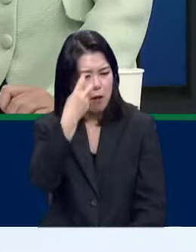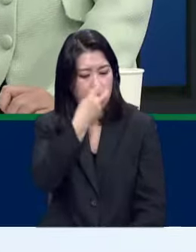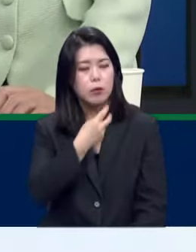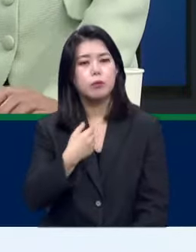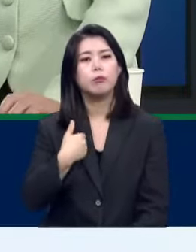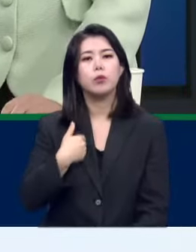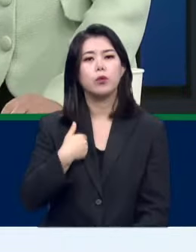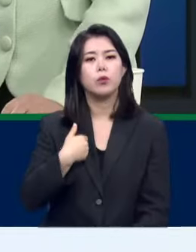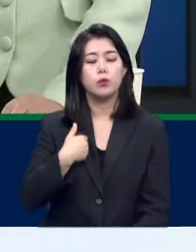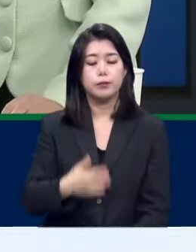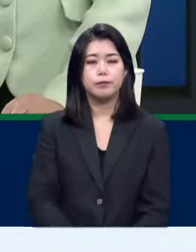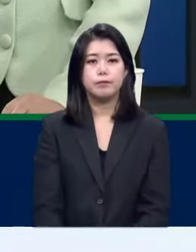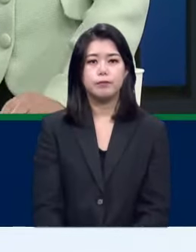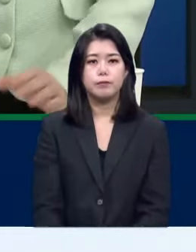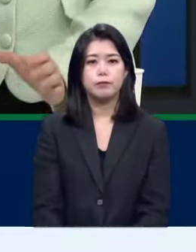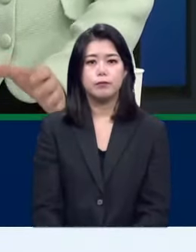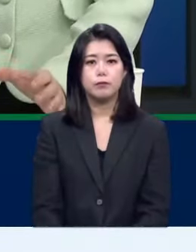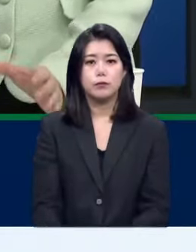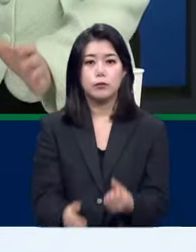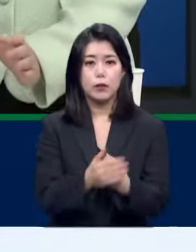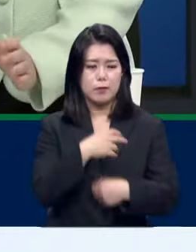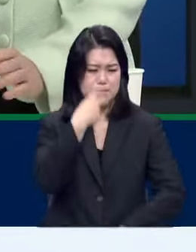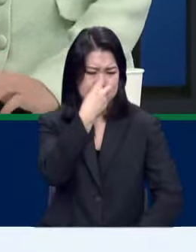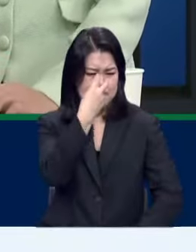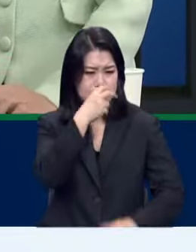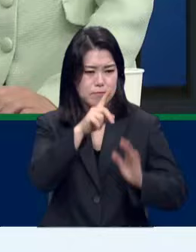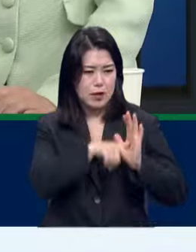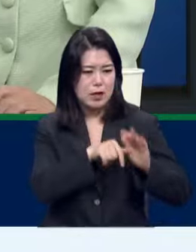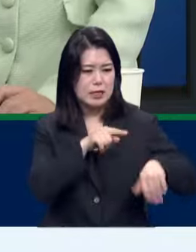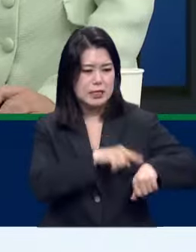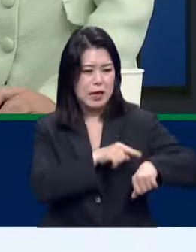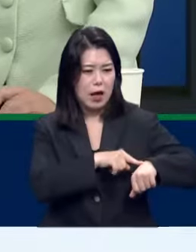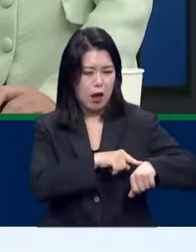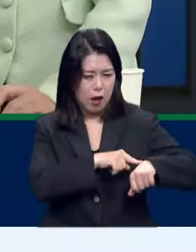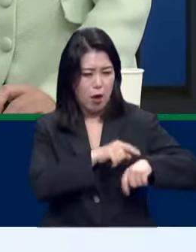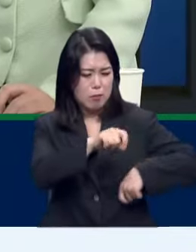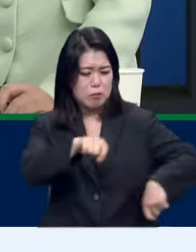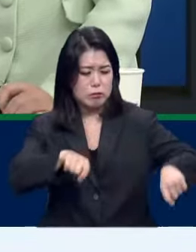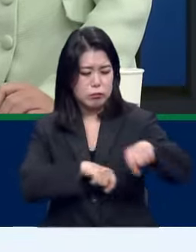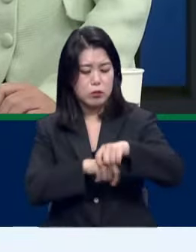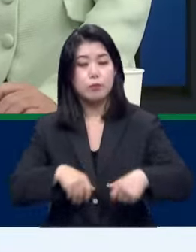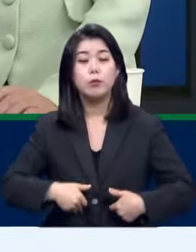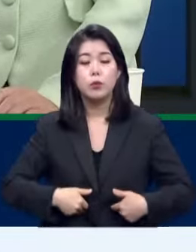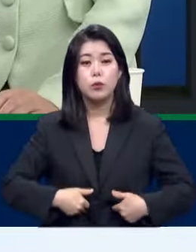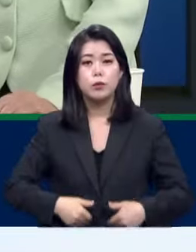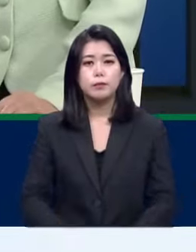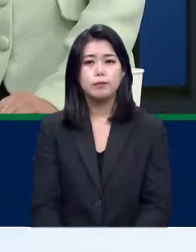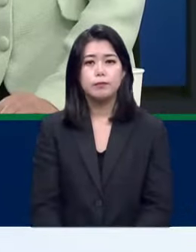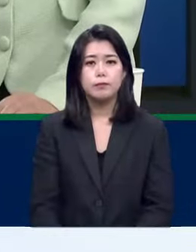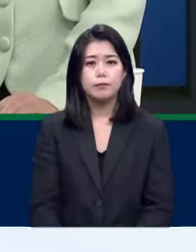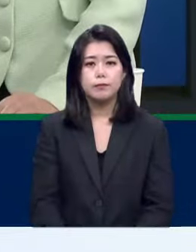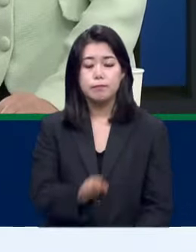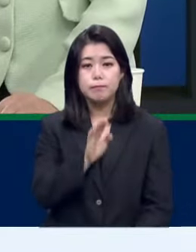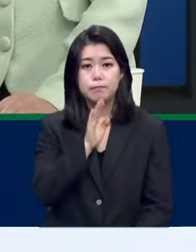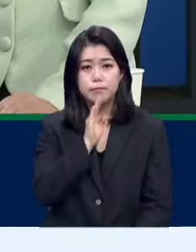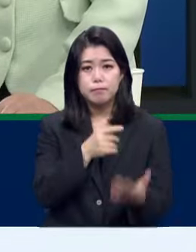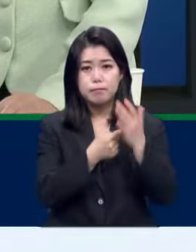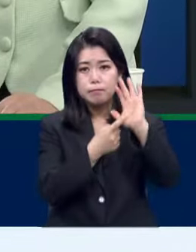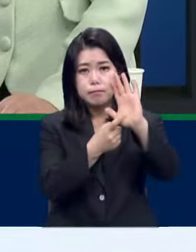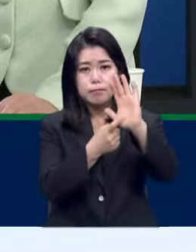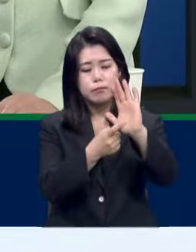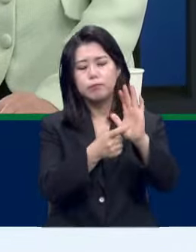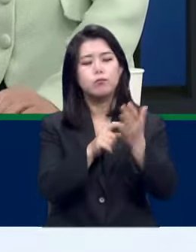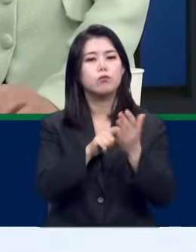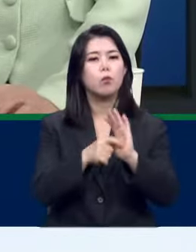검증할 필요가 당내에서는 있었고요 그럼 검증에는 분명히 시간들이 걸린다는 점도 말씀드려야 어느 정도까지 녹취가 공개 될지는